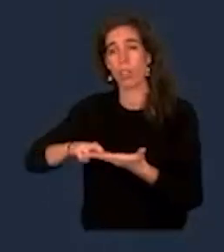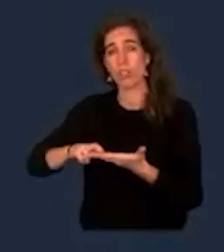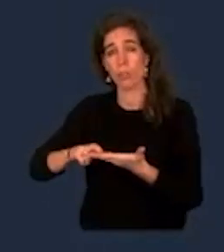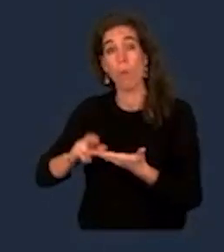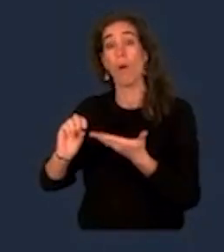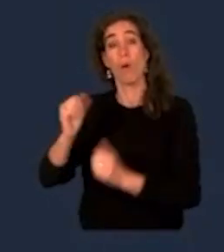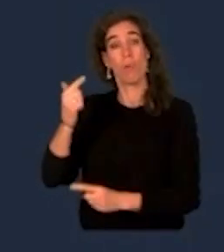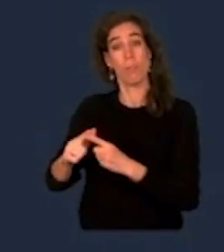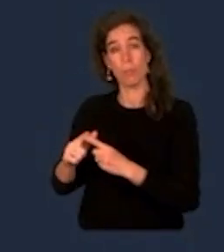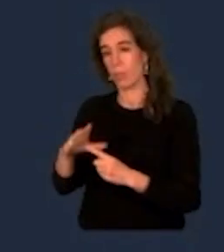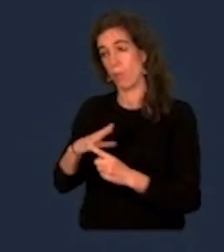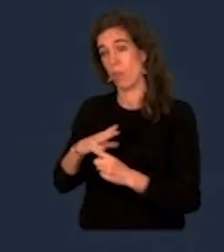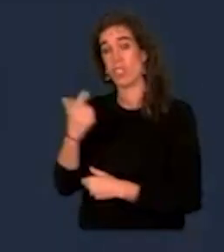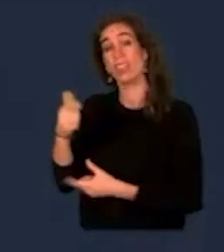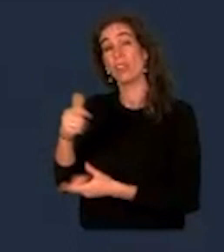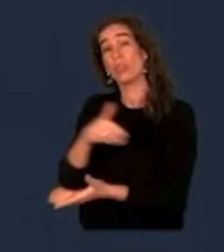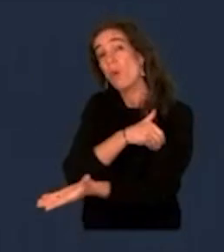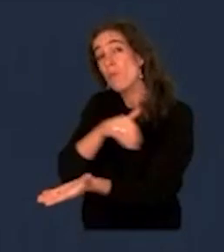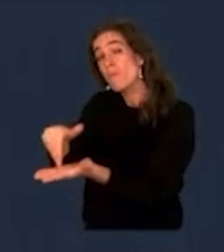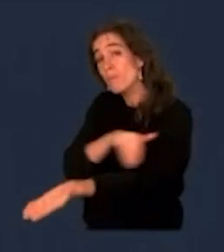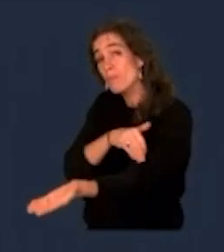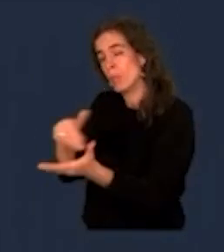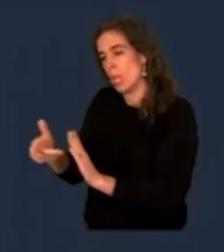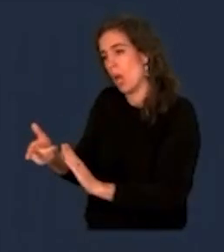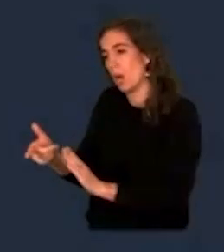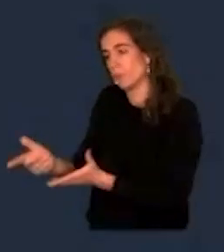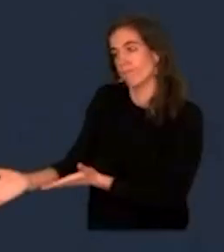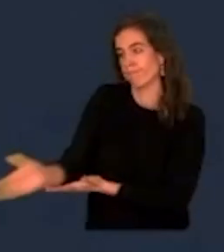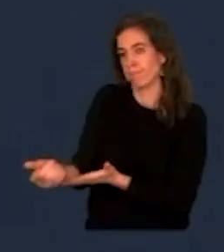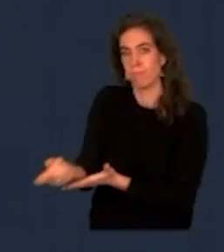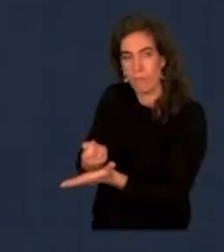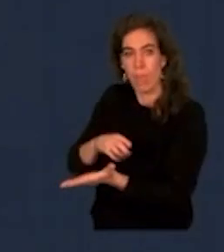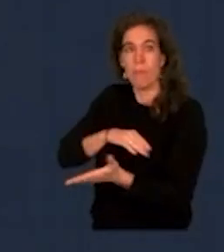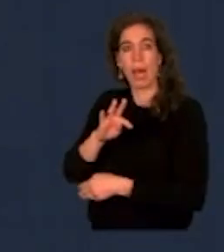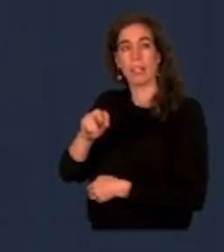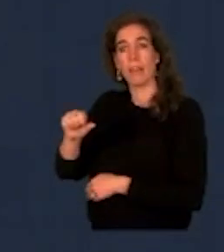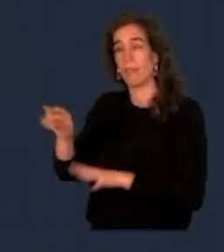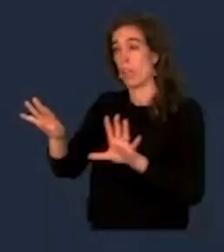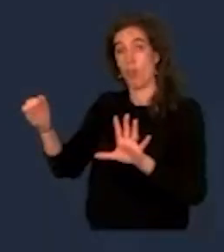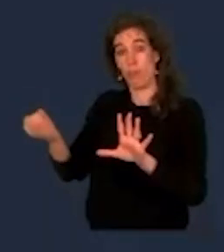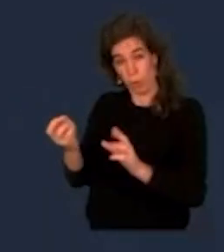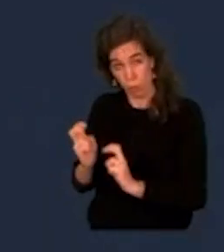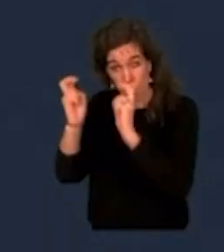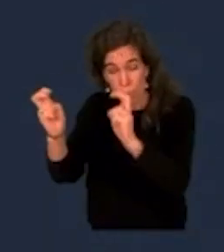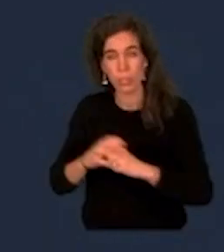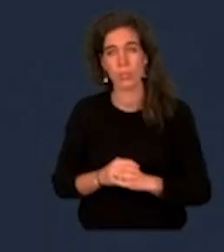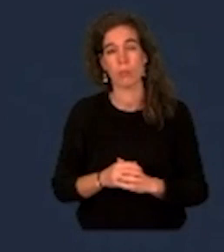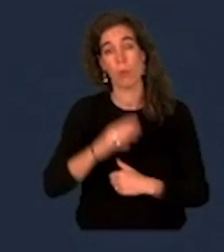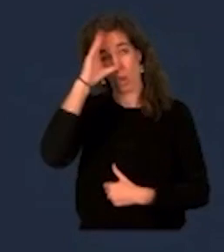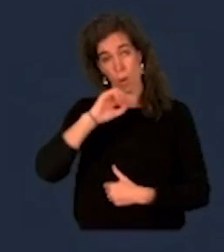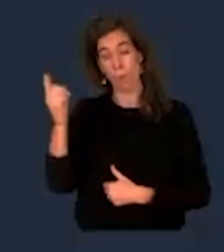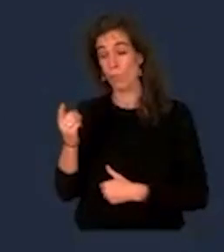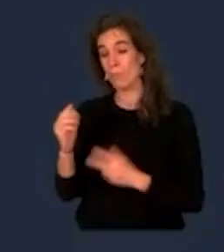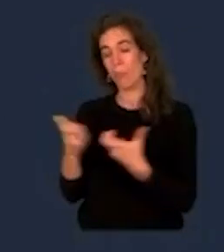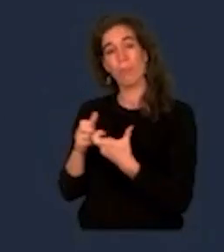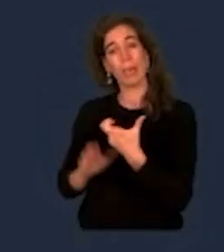2 milliards de prélèvements via la TVA soit plus de 9% d'augmentation il est plus que jamais nécessaire de rappeler que l'inflation est une perte